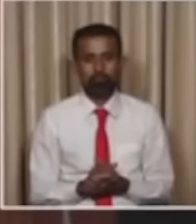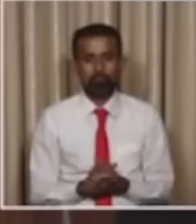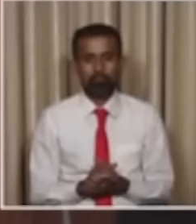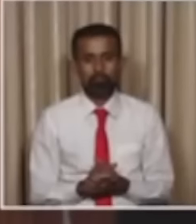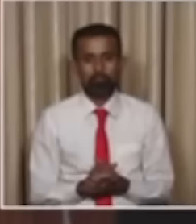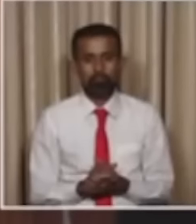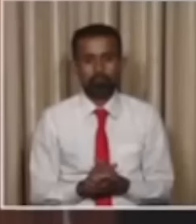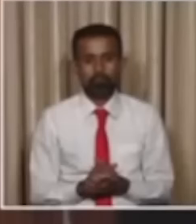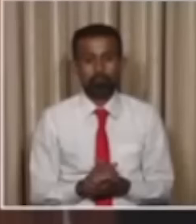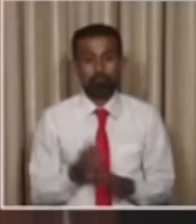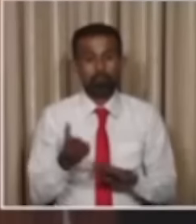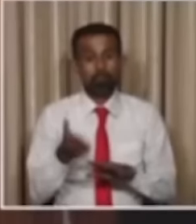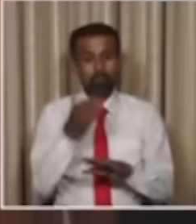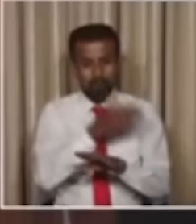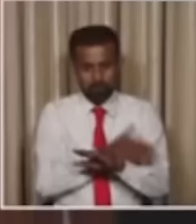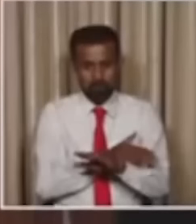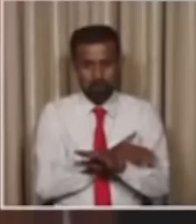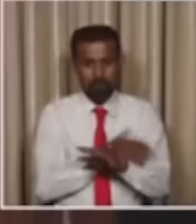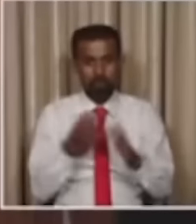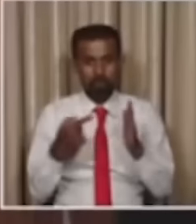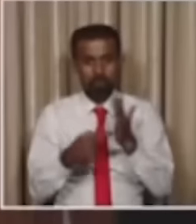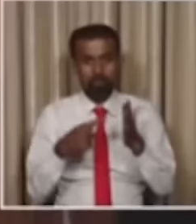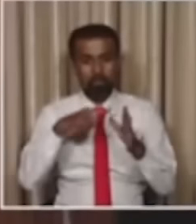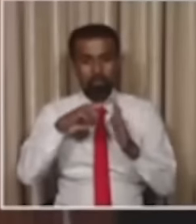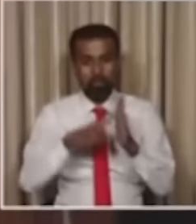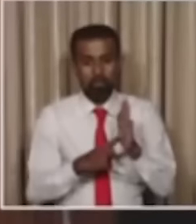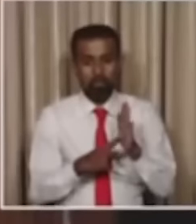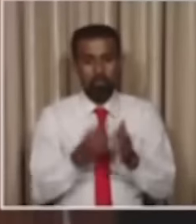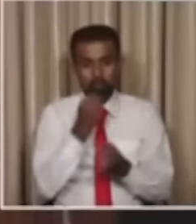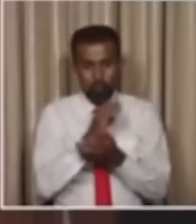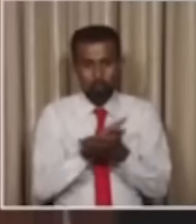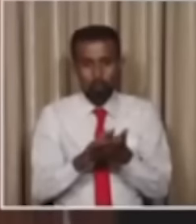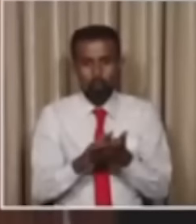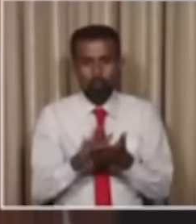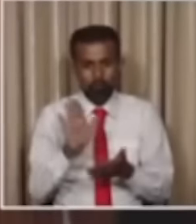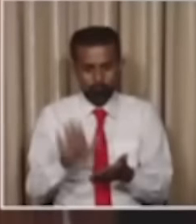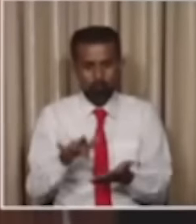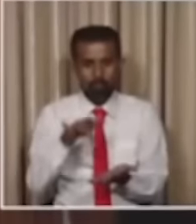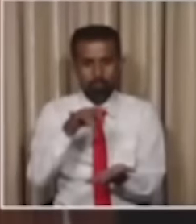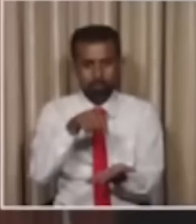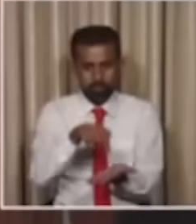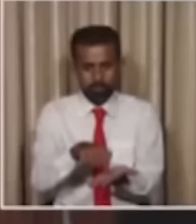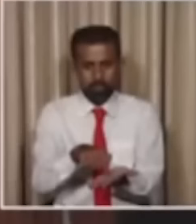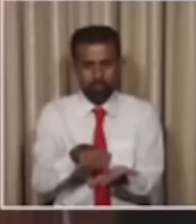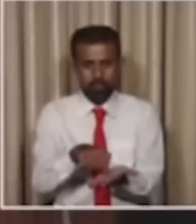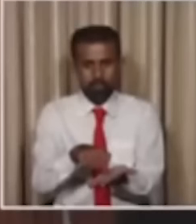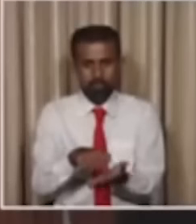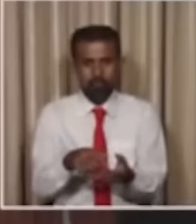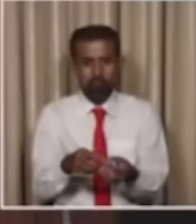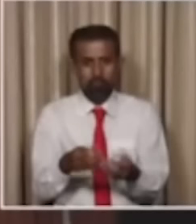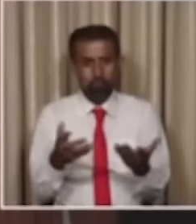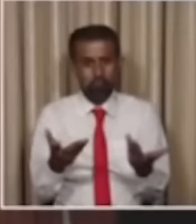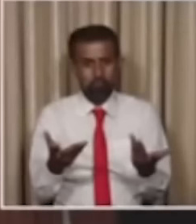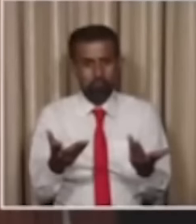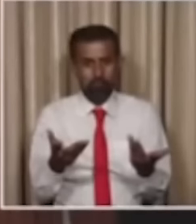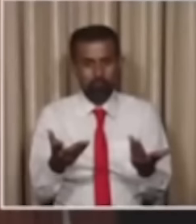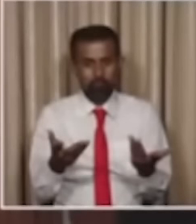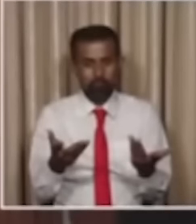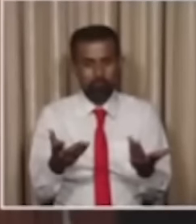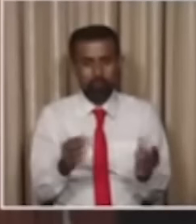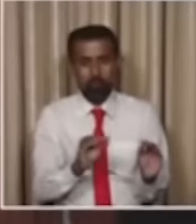නෑ ඔබ ඊට ඉස්සෙල්ලා දැන් අර තත් සමුද්‍ර හෝටලේ විතරනේ ඒ ප්‍රහාරකයන් හිටපු තැන් වලින් ඒ ප්‍රහාරය සිද්ධ නොවෙන්නේ. එතකොට